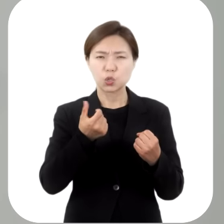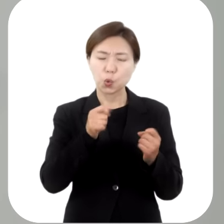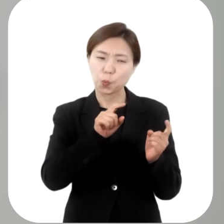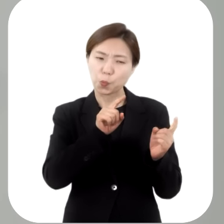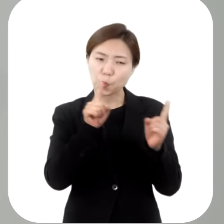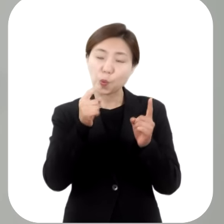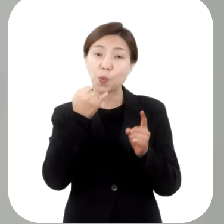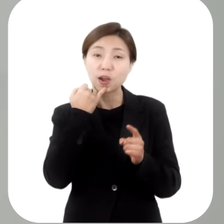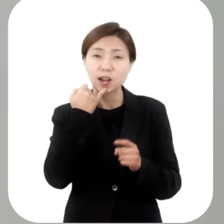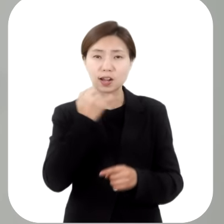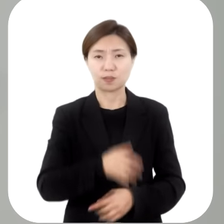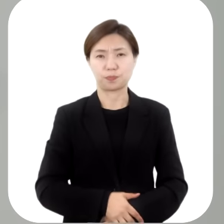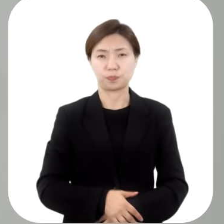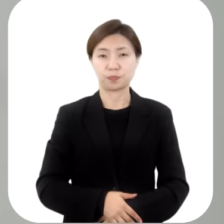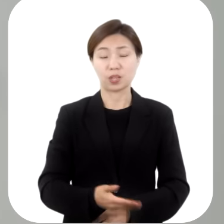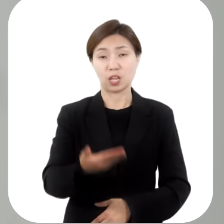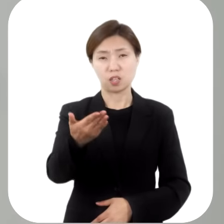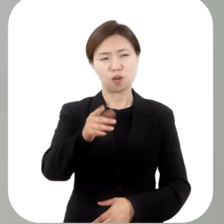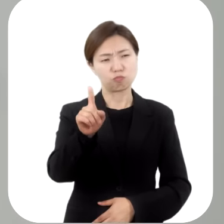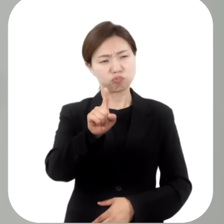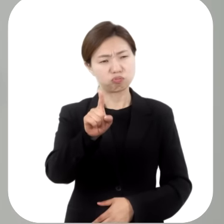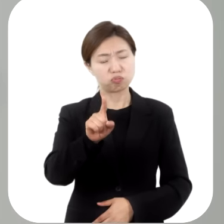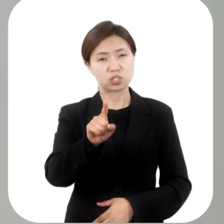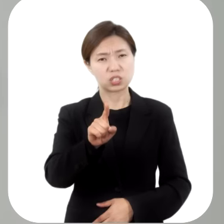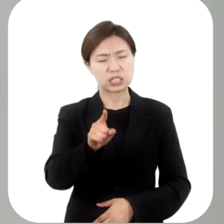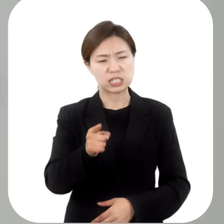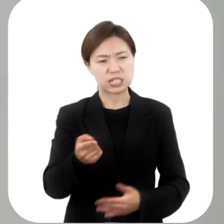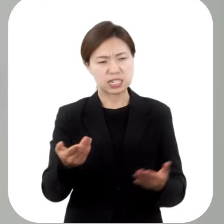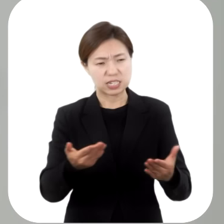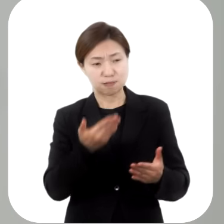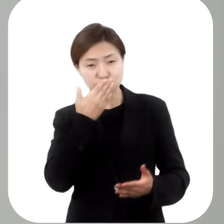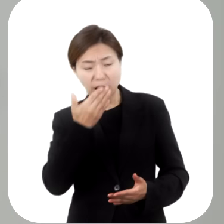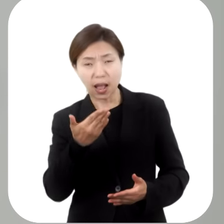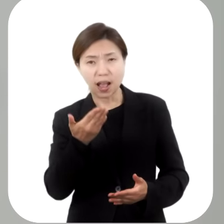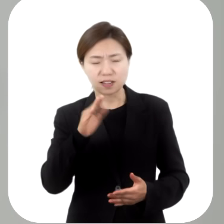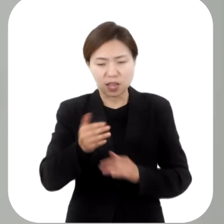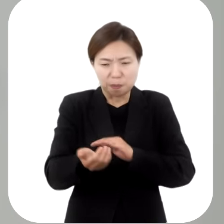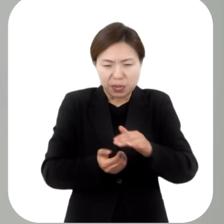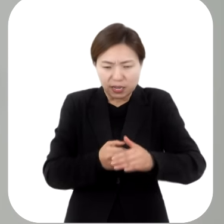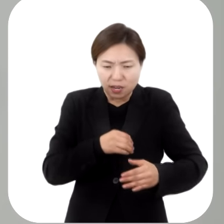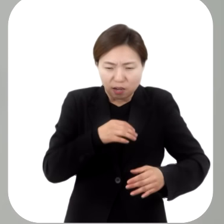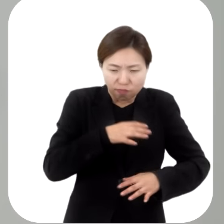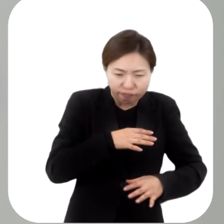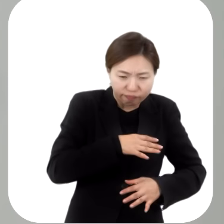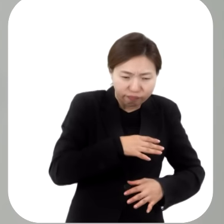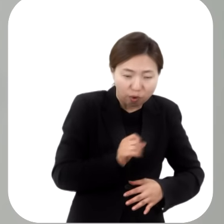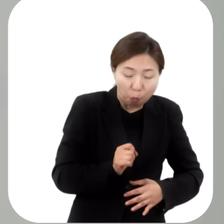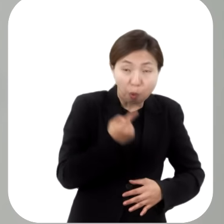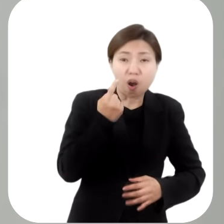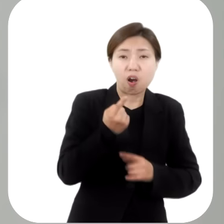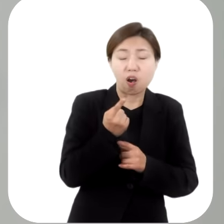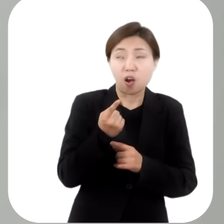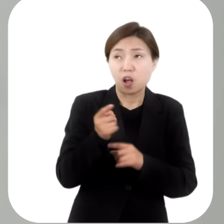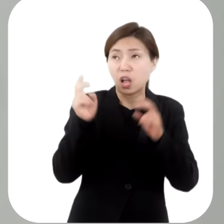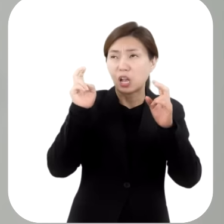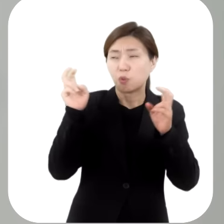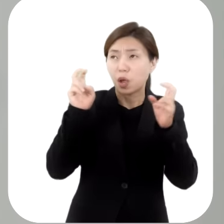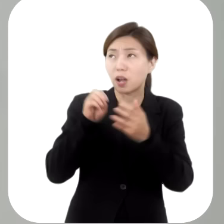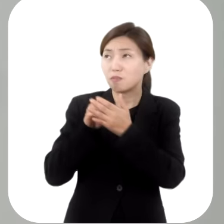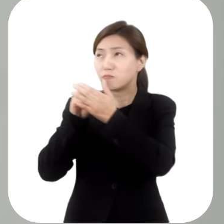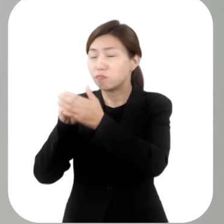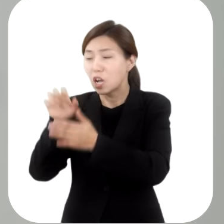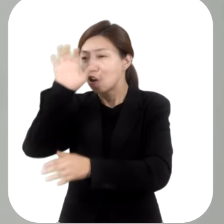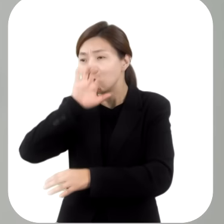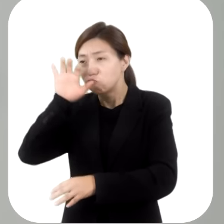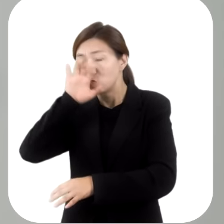정도 조금 자기가 어떤 일을 할 수 있는데 너무 두려움 때문에 못하는 경우는 이런 것이